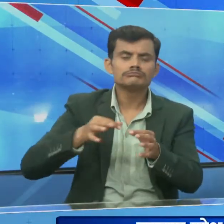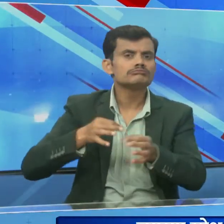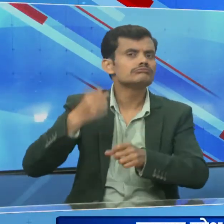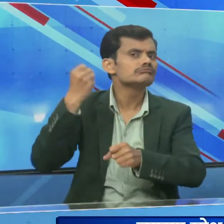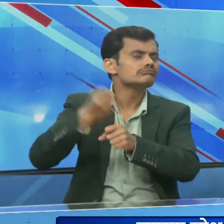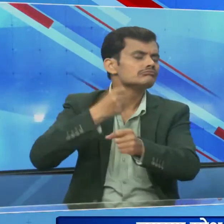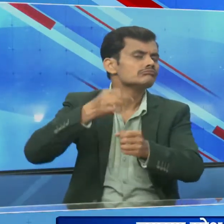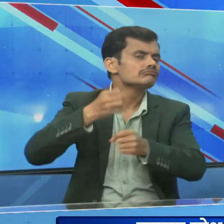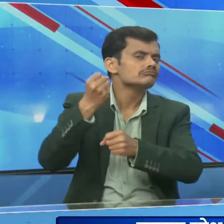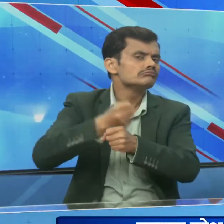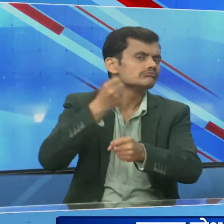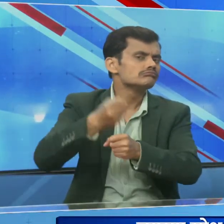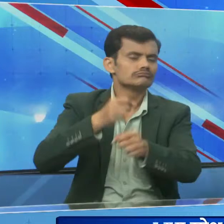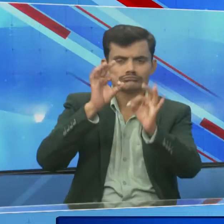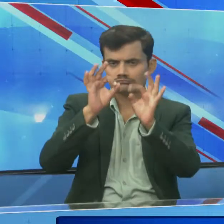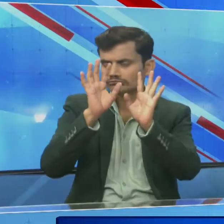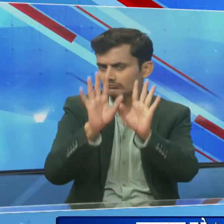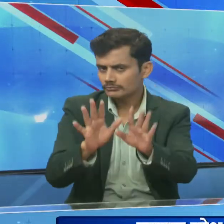चल रहा है।